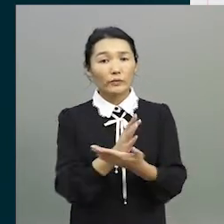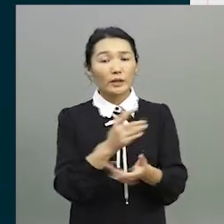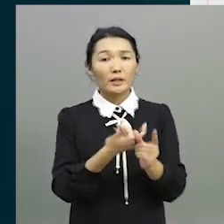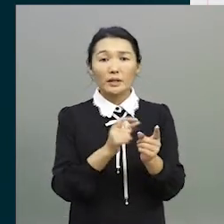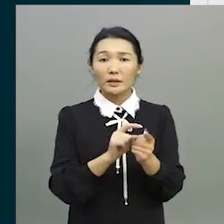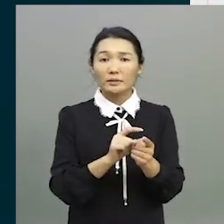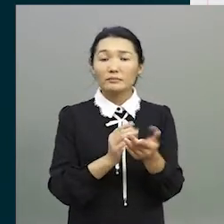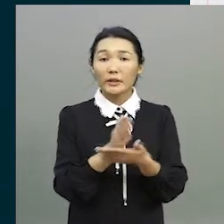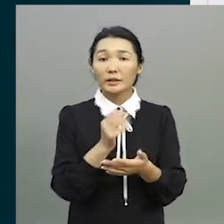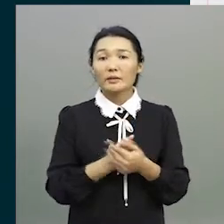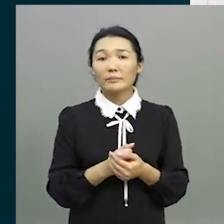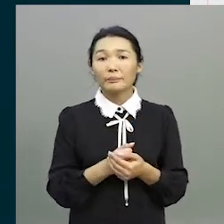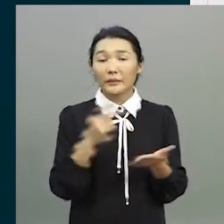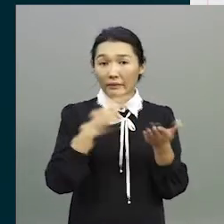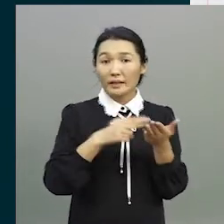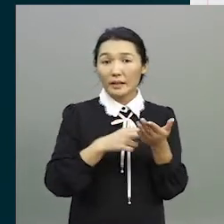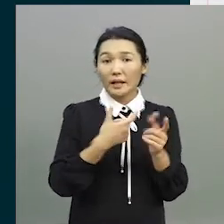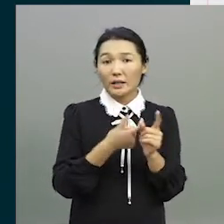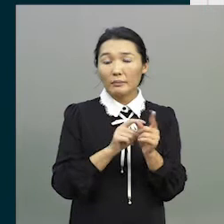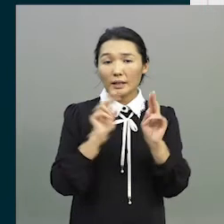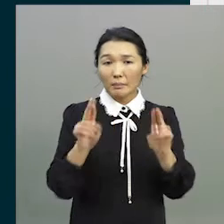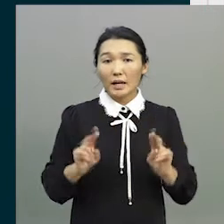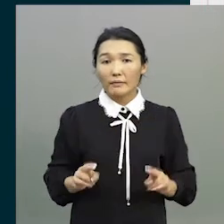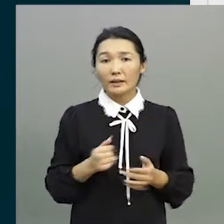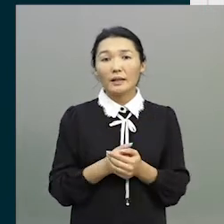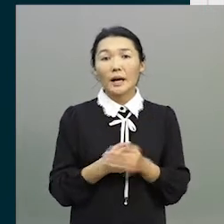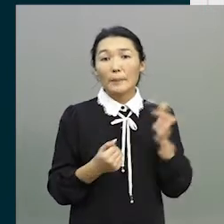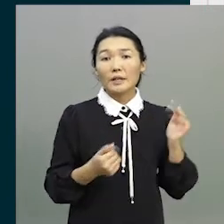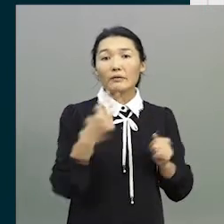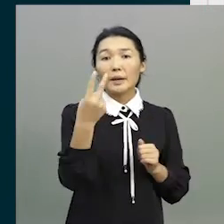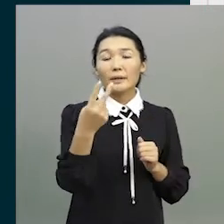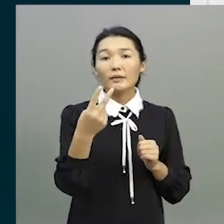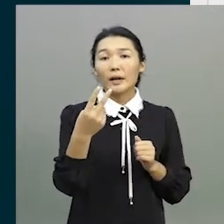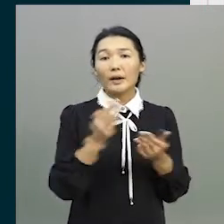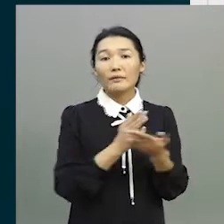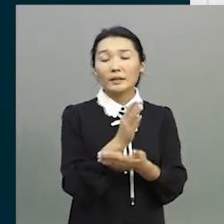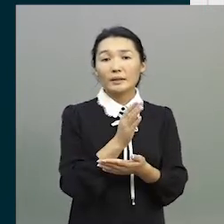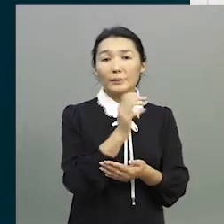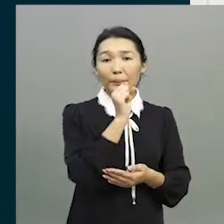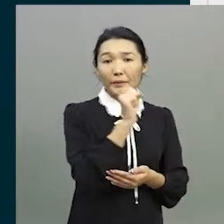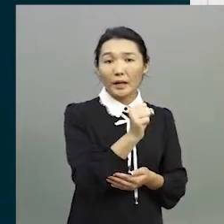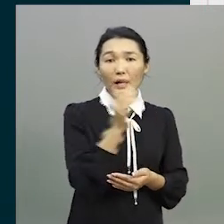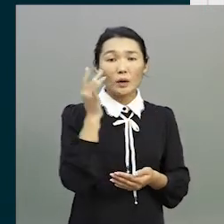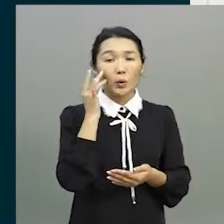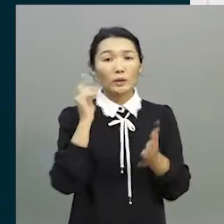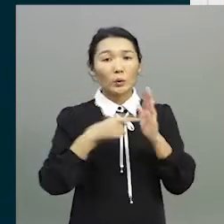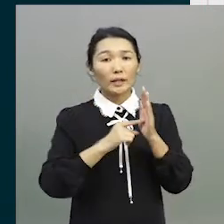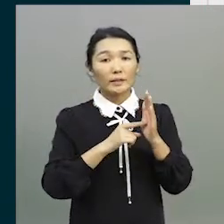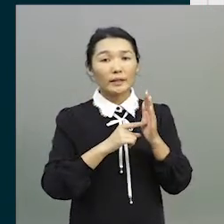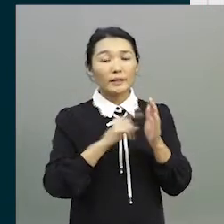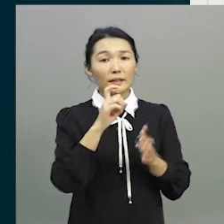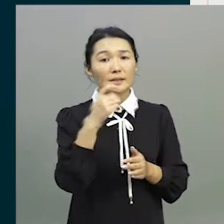давайте докажем это правило перед вами два вектора вектор а который имеет координаты x 1 и